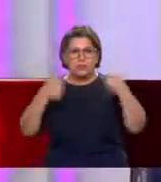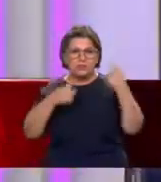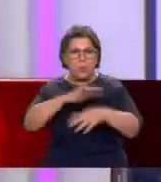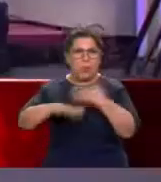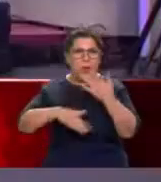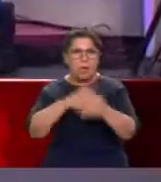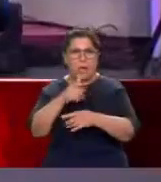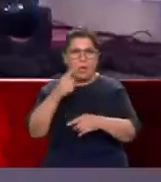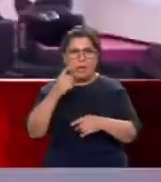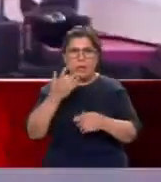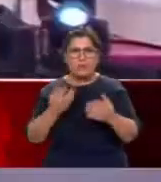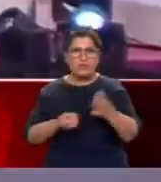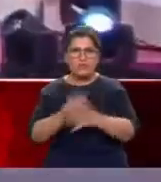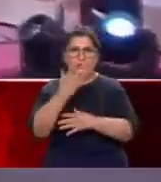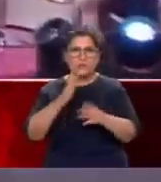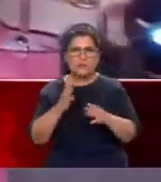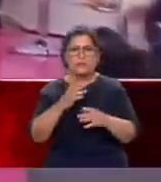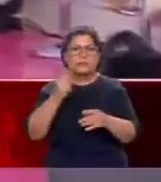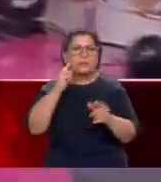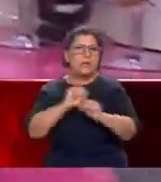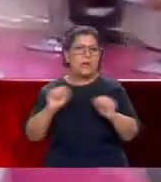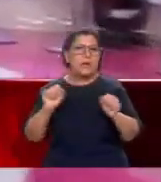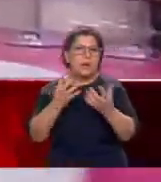olaya karıştı.